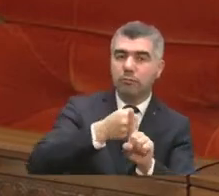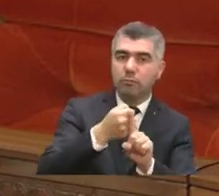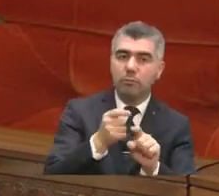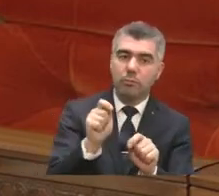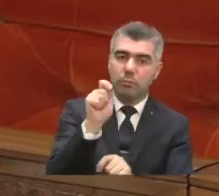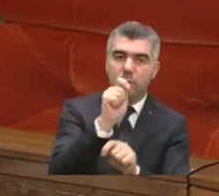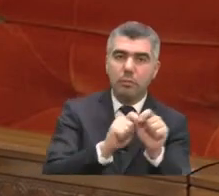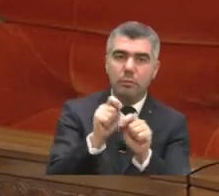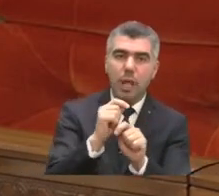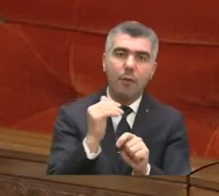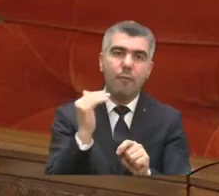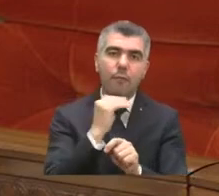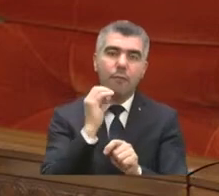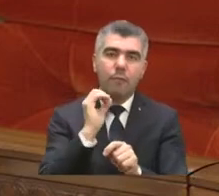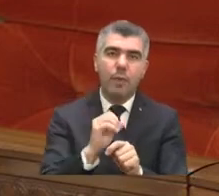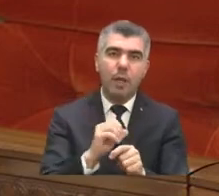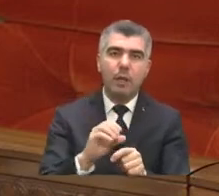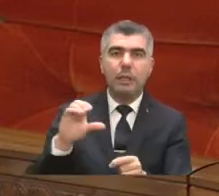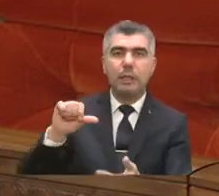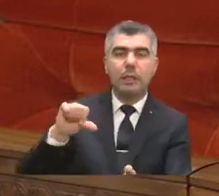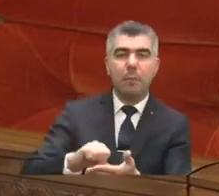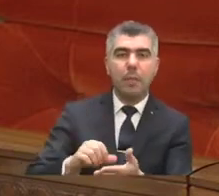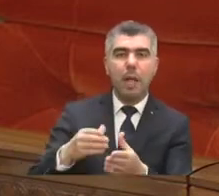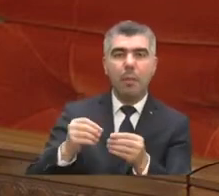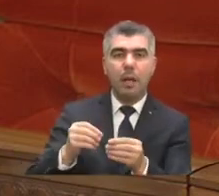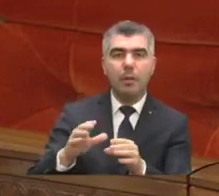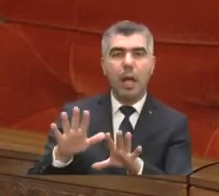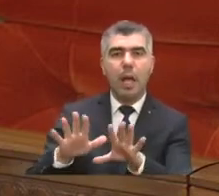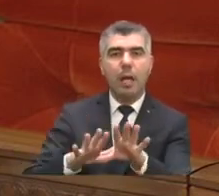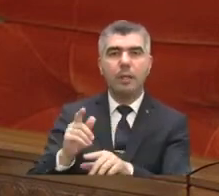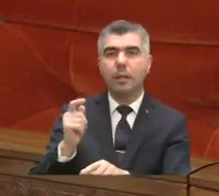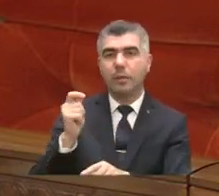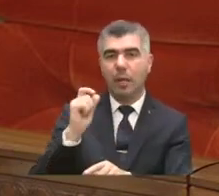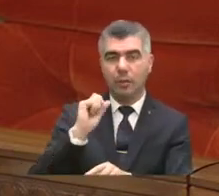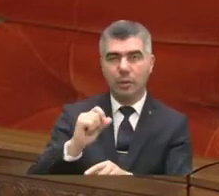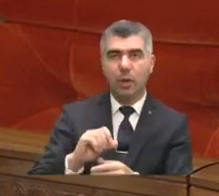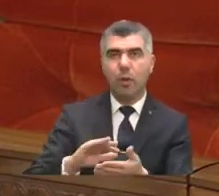السريعة الإنجاز بمطارات الدار البيضاء ومراكش وأكادير وطنجة، تهدف إلى الرفع. شكرا.